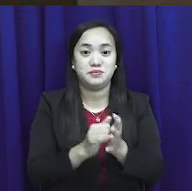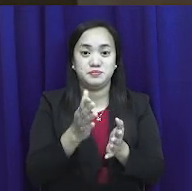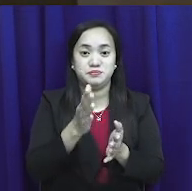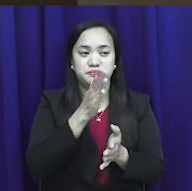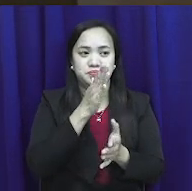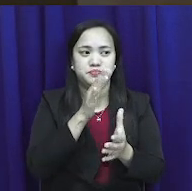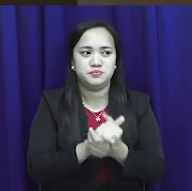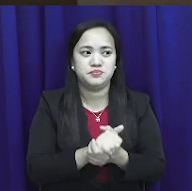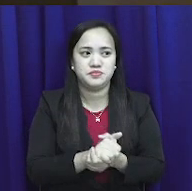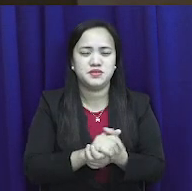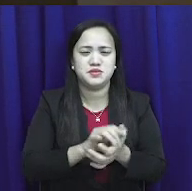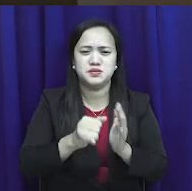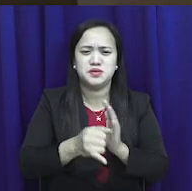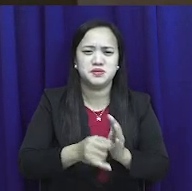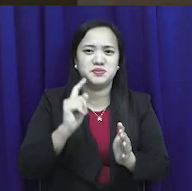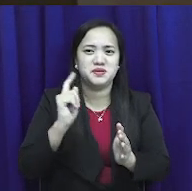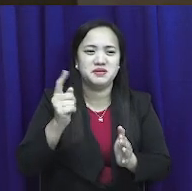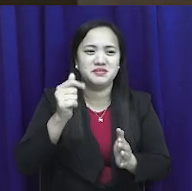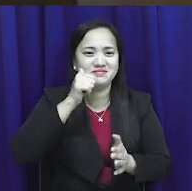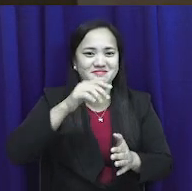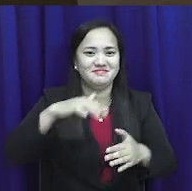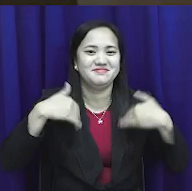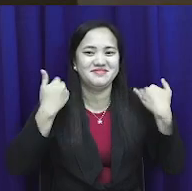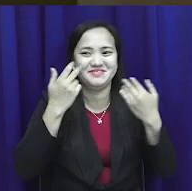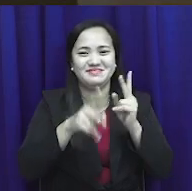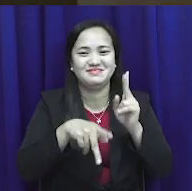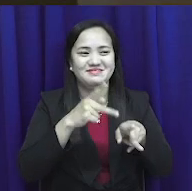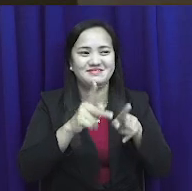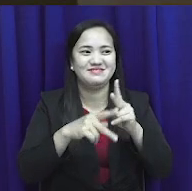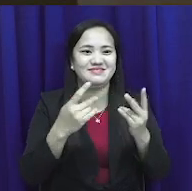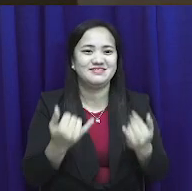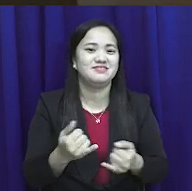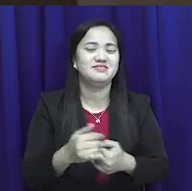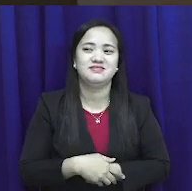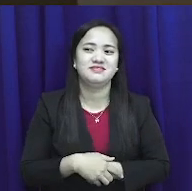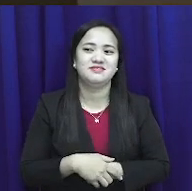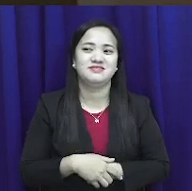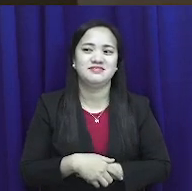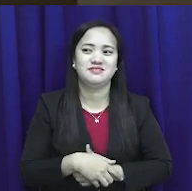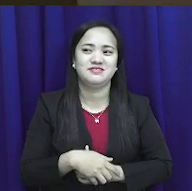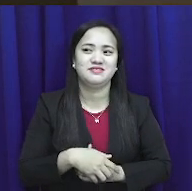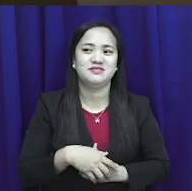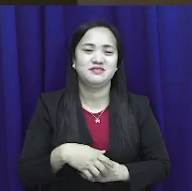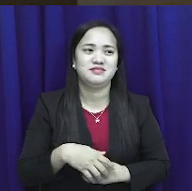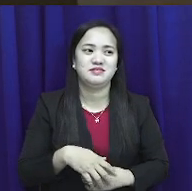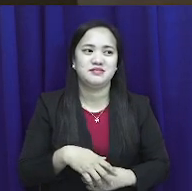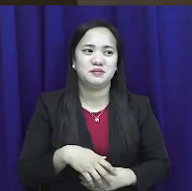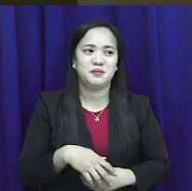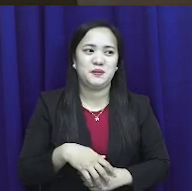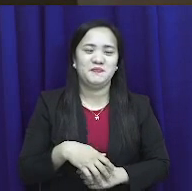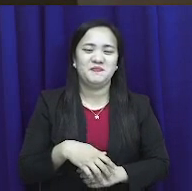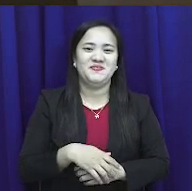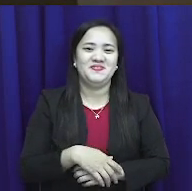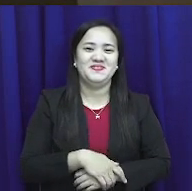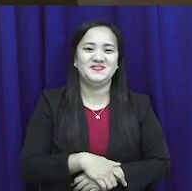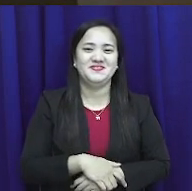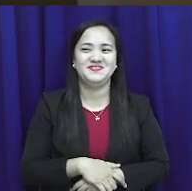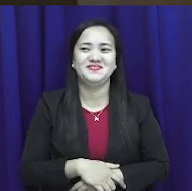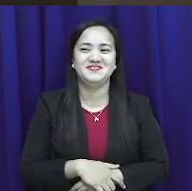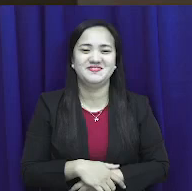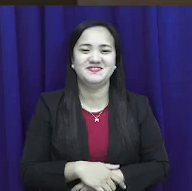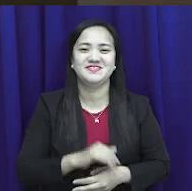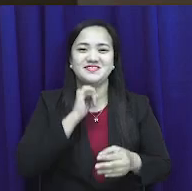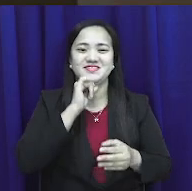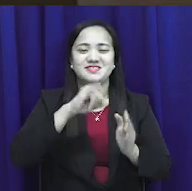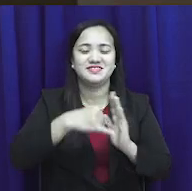facebook para ka lang dalaga Ayan na yan Sinang 50 parang 49 lang daw 49